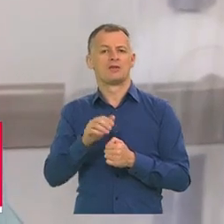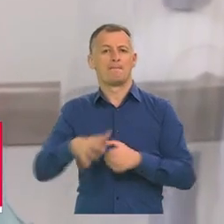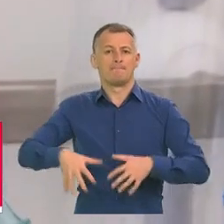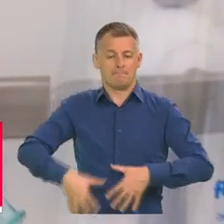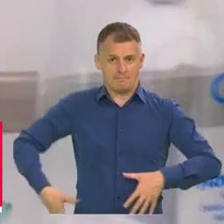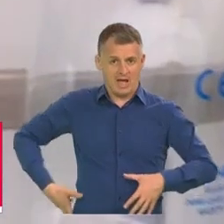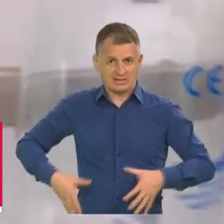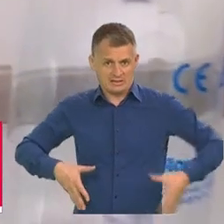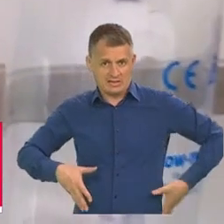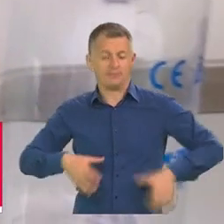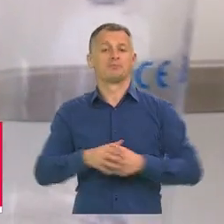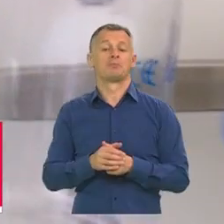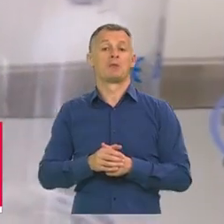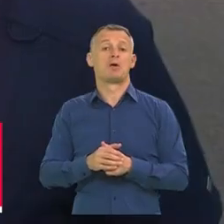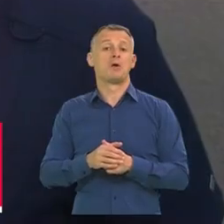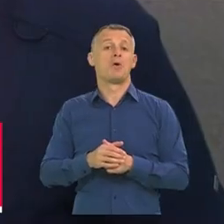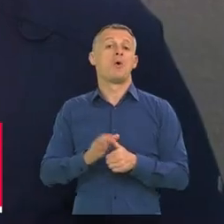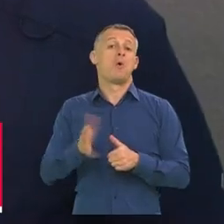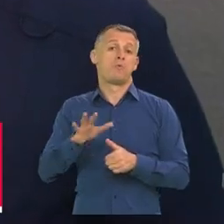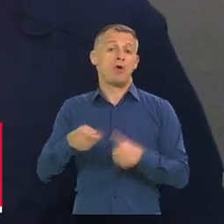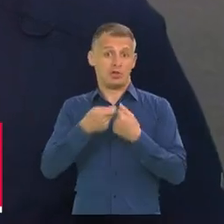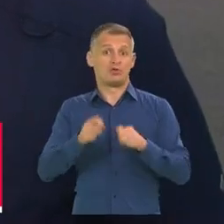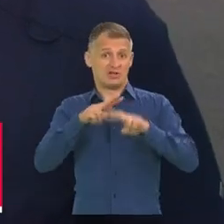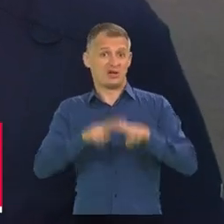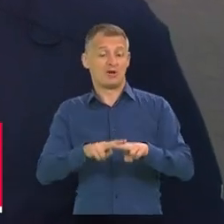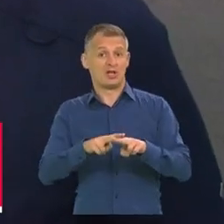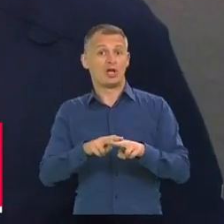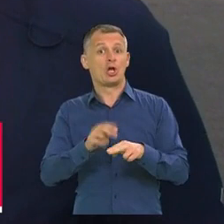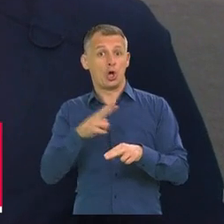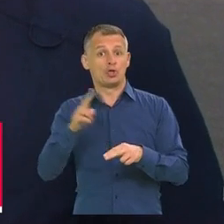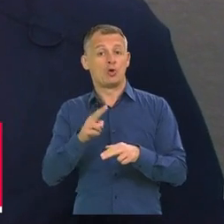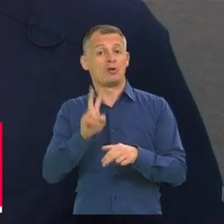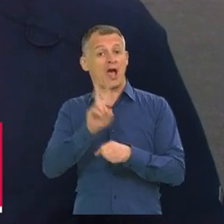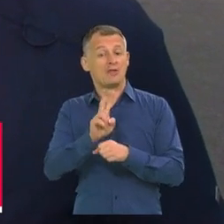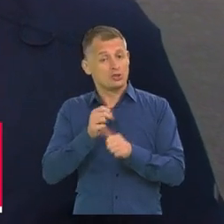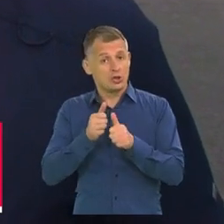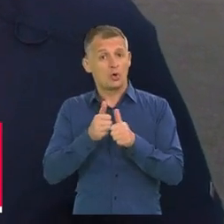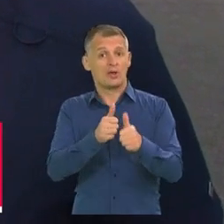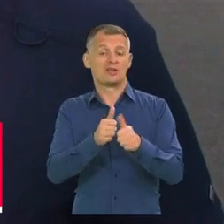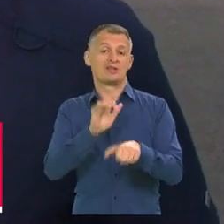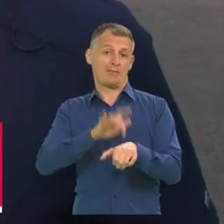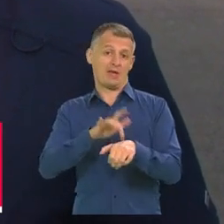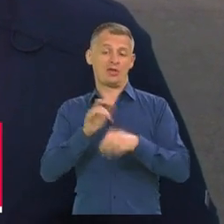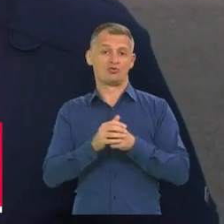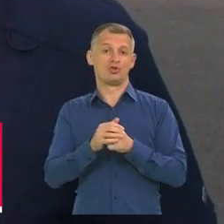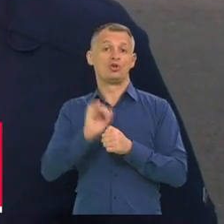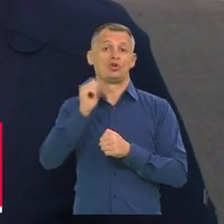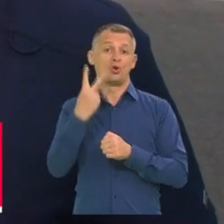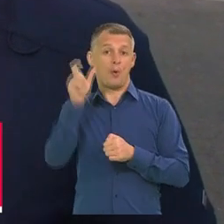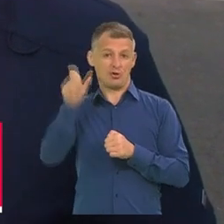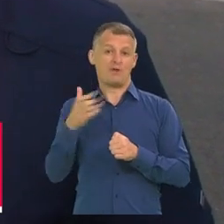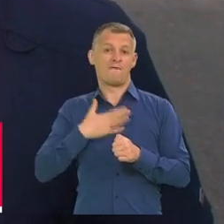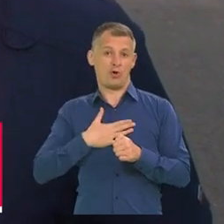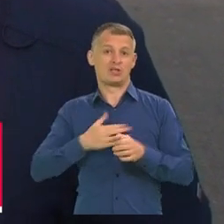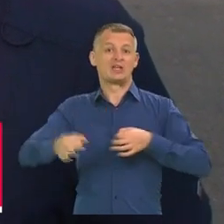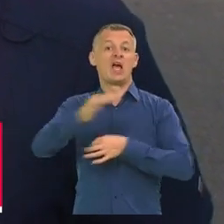de bazin. Probabil că toți vor rămâne sub supraveghere medicală aici sau către București. Înțeleg că 2 dintre ei optează pentru